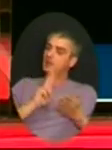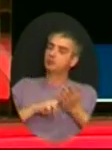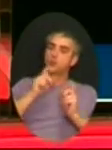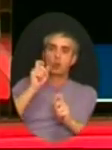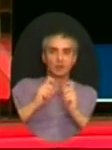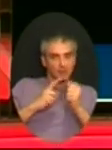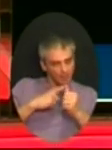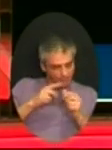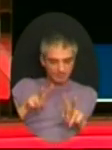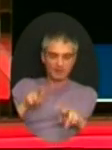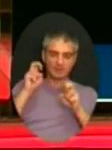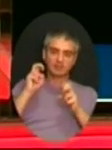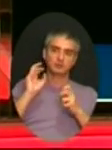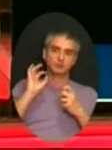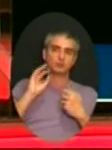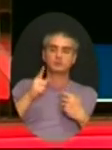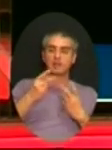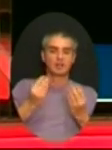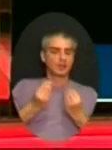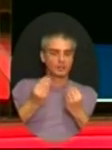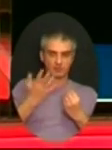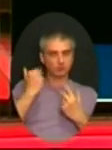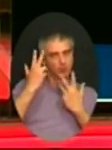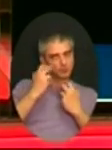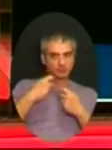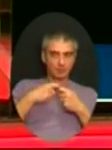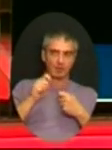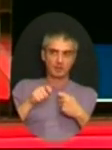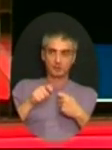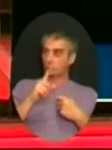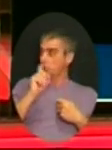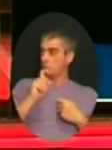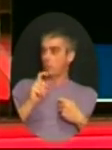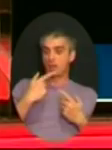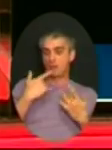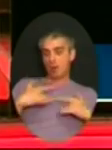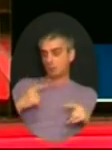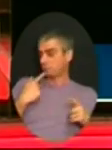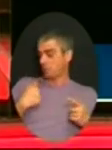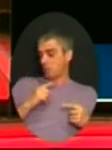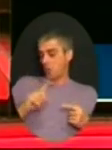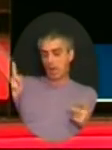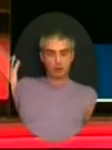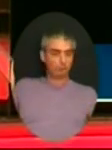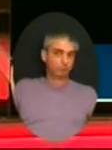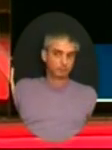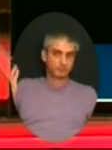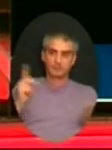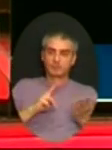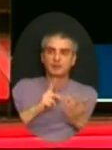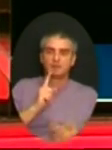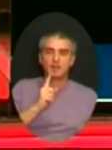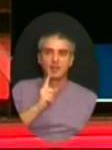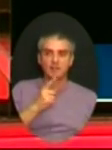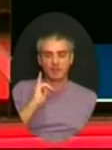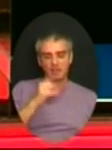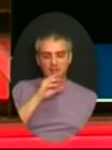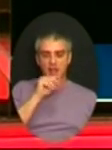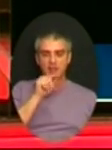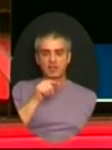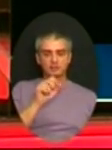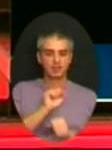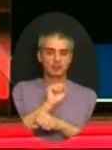אדם וניצול... זה דבר שהיית מצפה מחבר כנסת, אגב, אולי להכחיש, להגיד לא היה ולא נברא, זה לא נכון, אבל כן